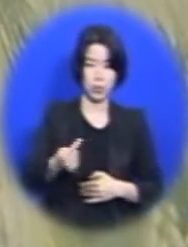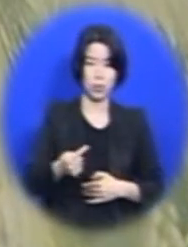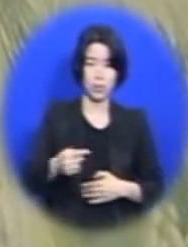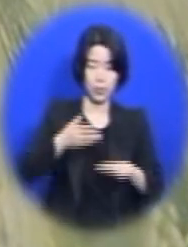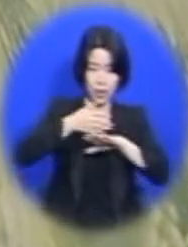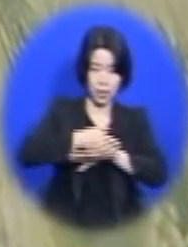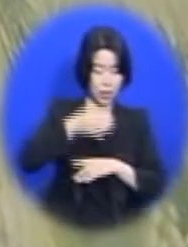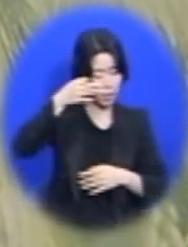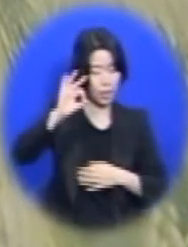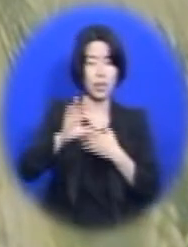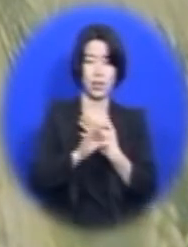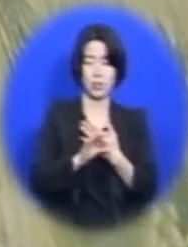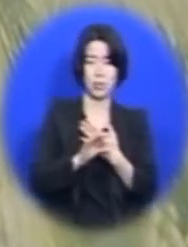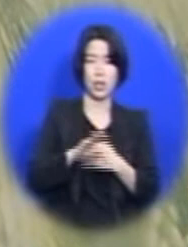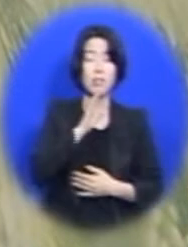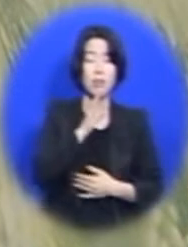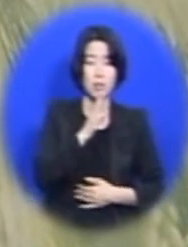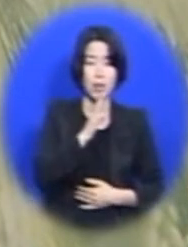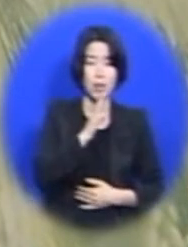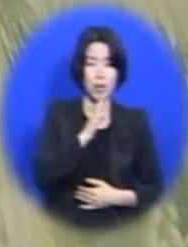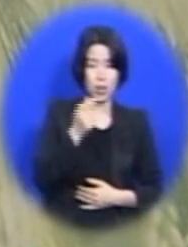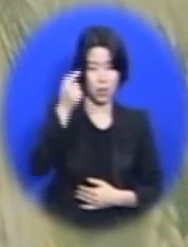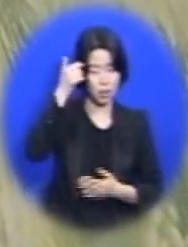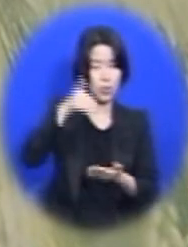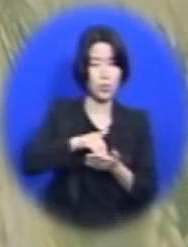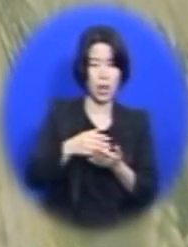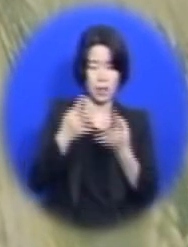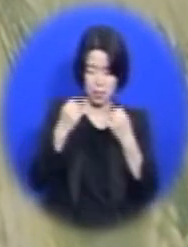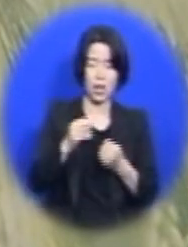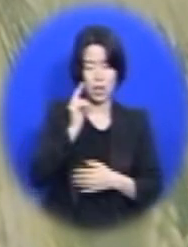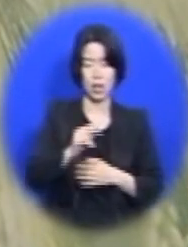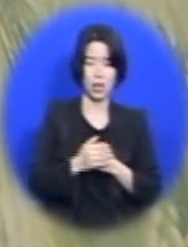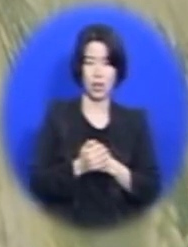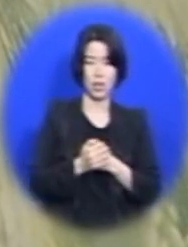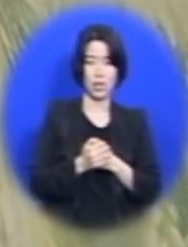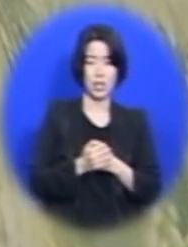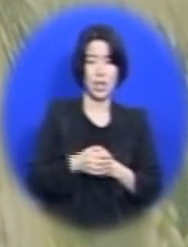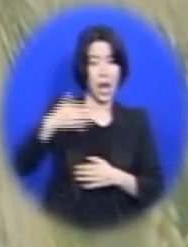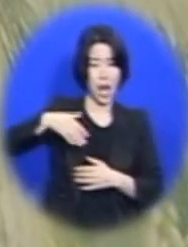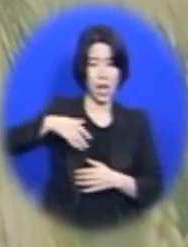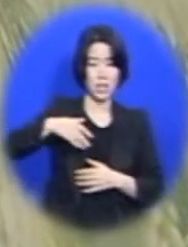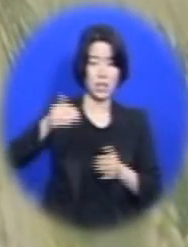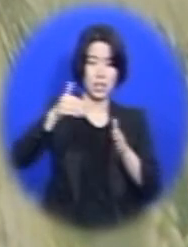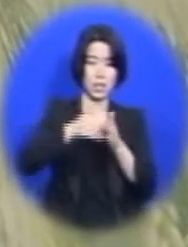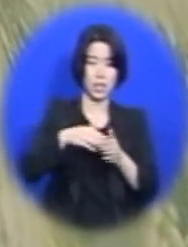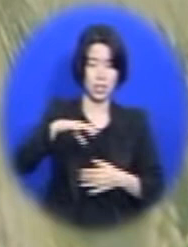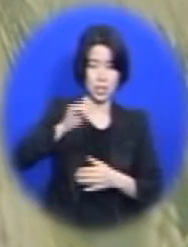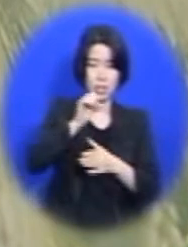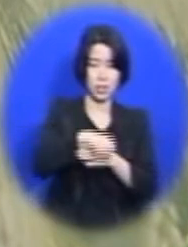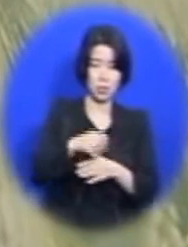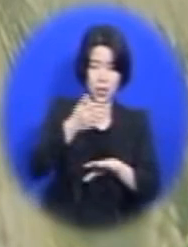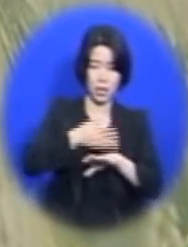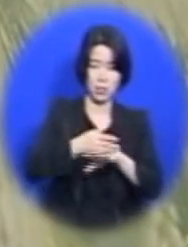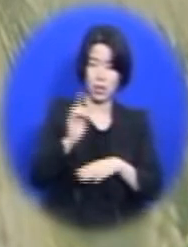늦게 깨달으시면 정말 후회 막급하게 됩니다. 아직까지 첫 열매